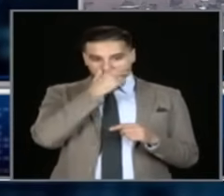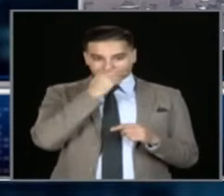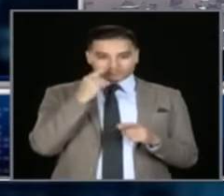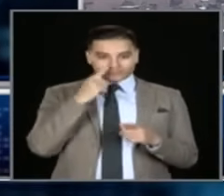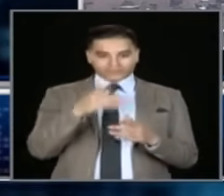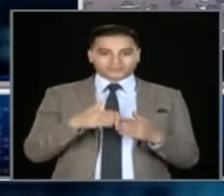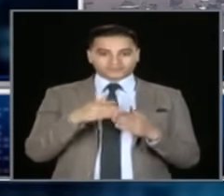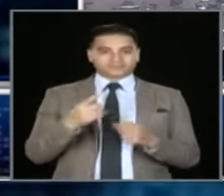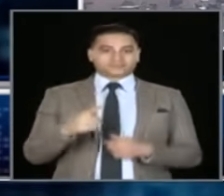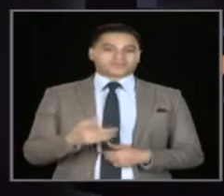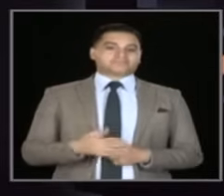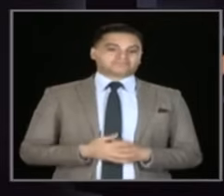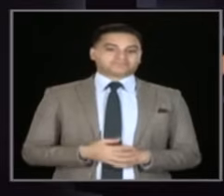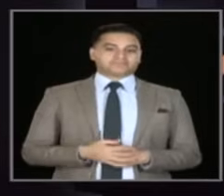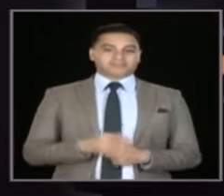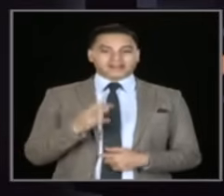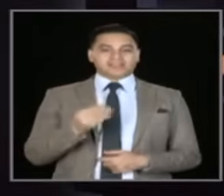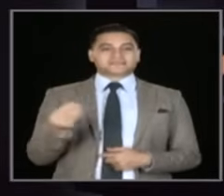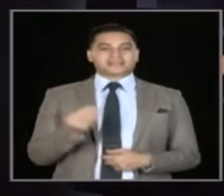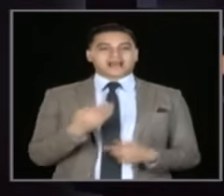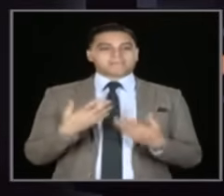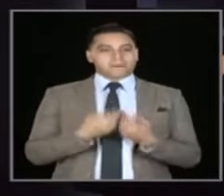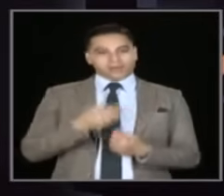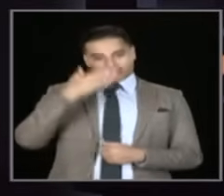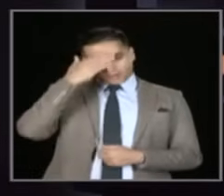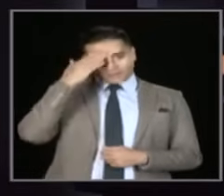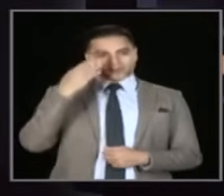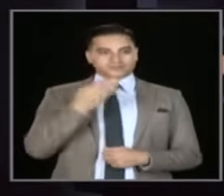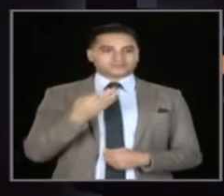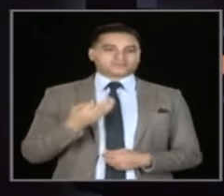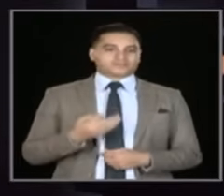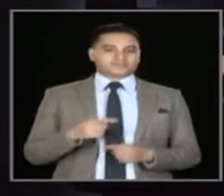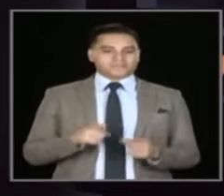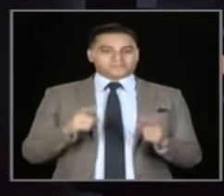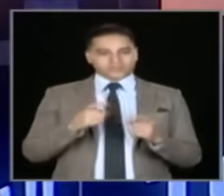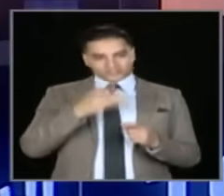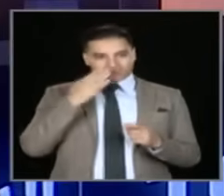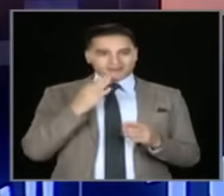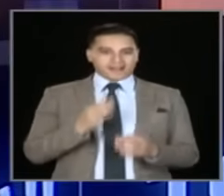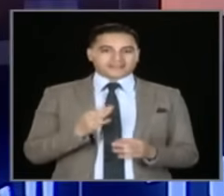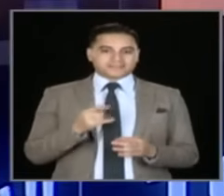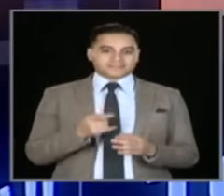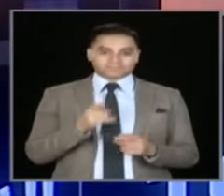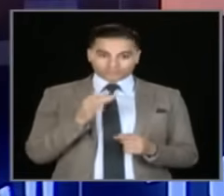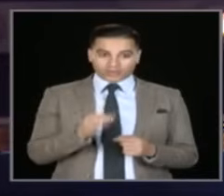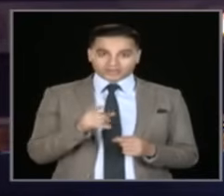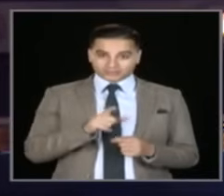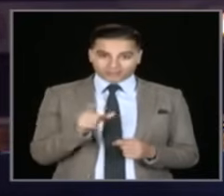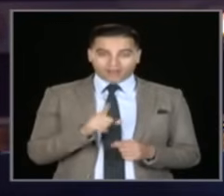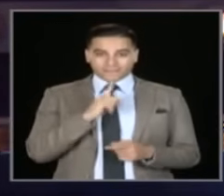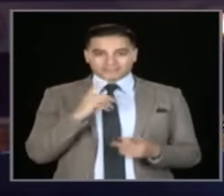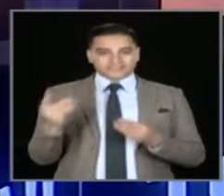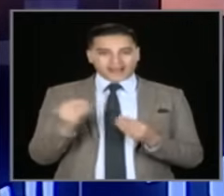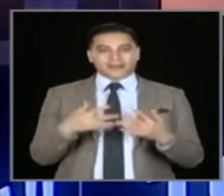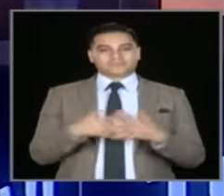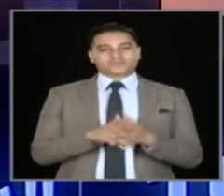لازم تتناقشوا مع بعض. اكتسبي خبرة من ورا ماتش زي ده حتى لو متأكدة من الإجابة. على